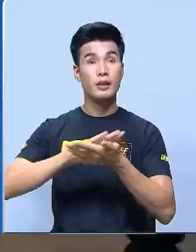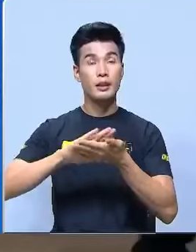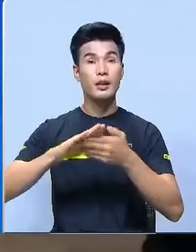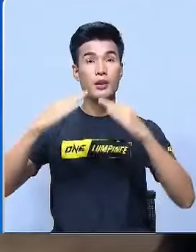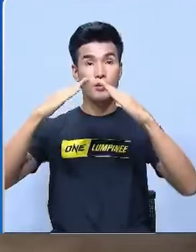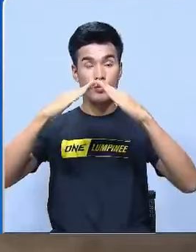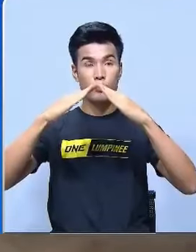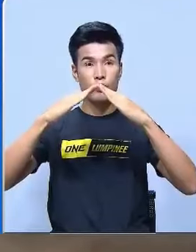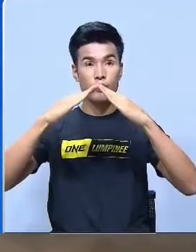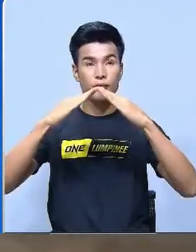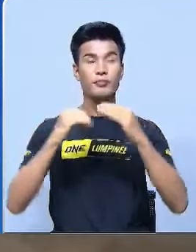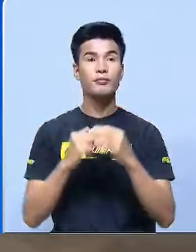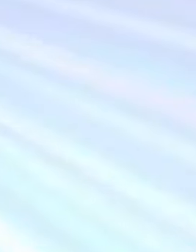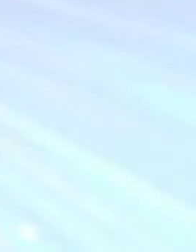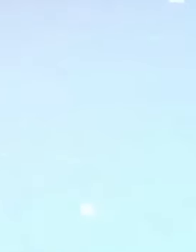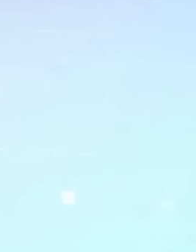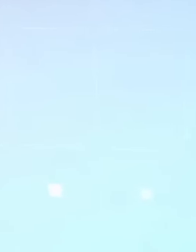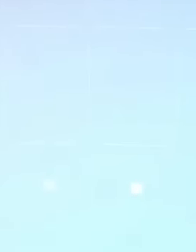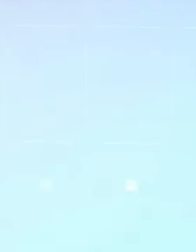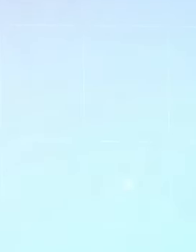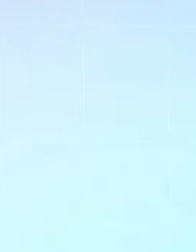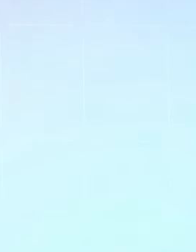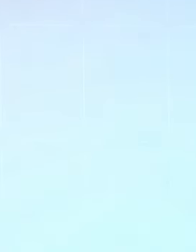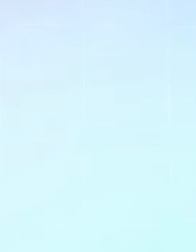กล่องให้เอออ่ะนะ